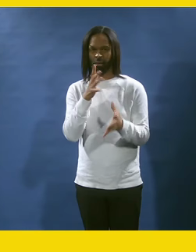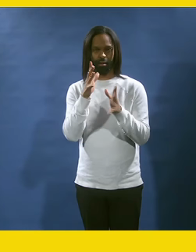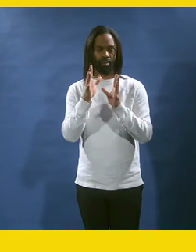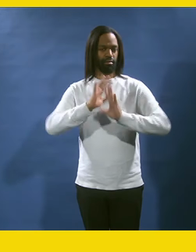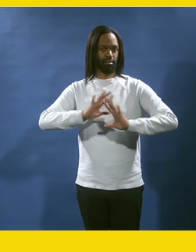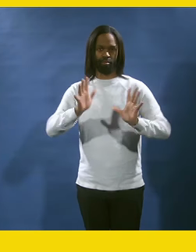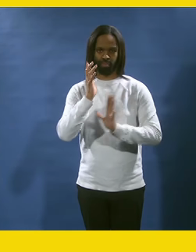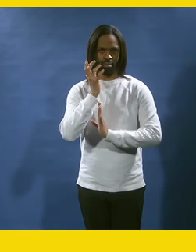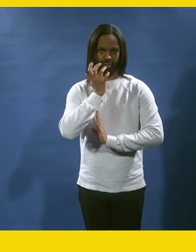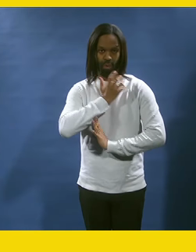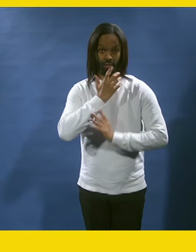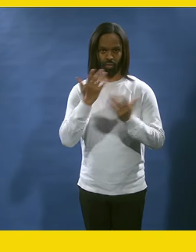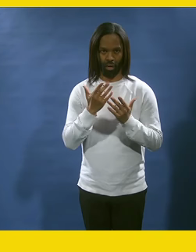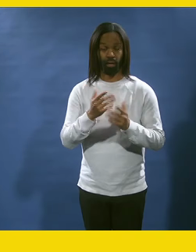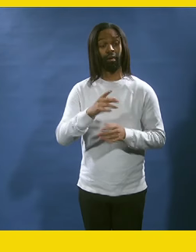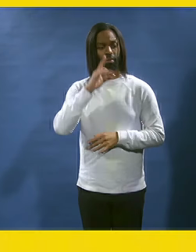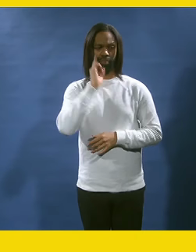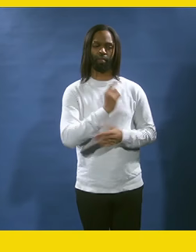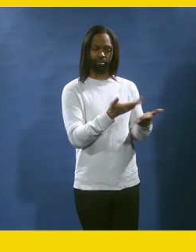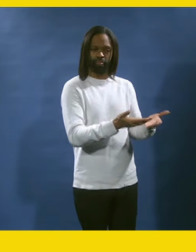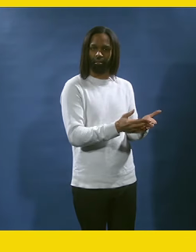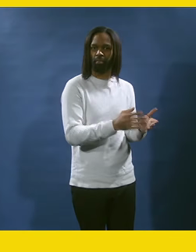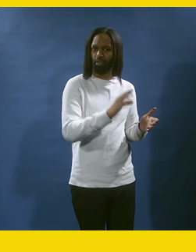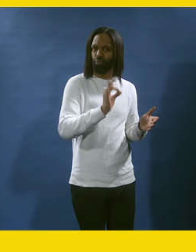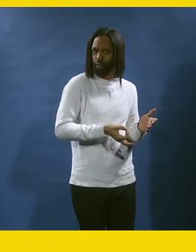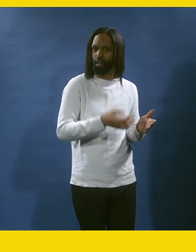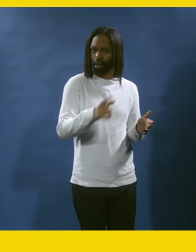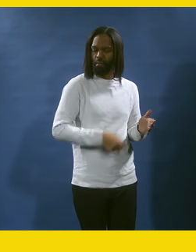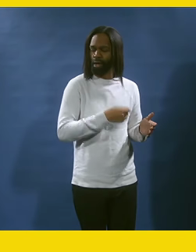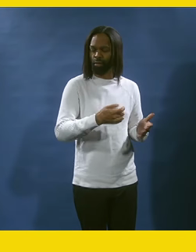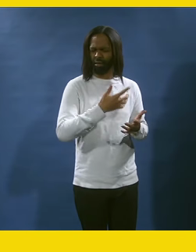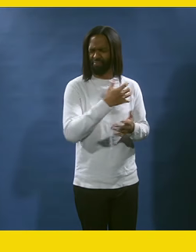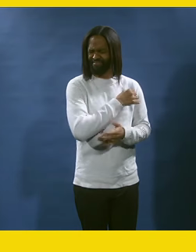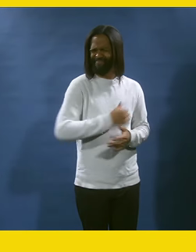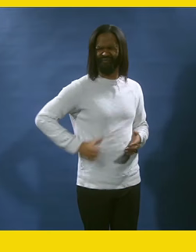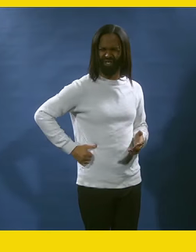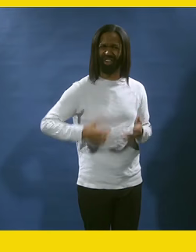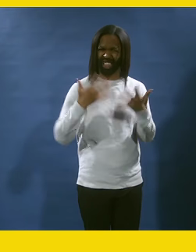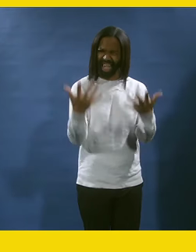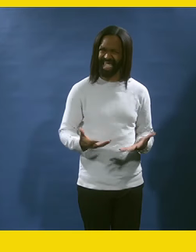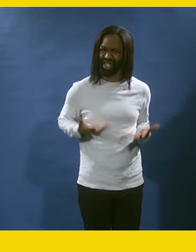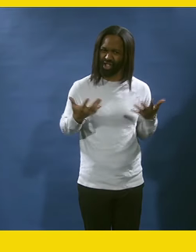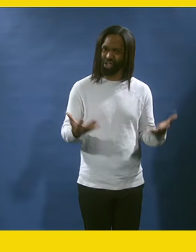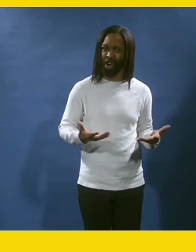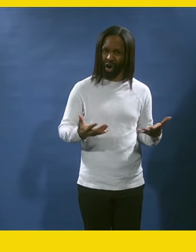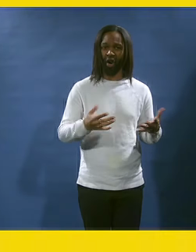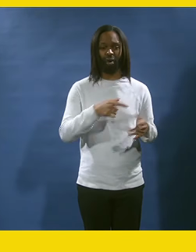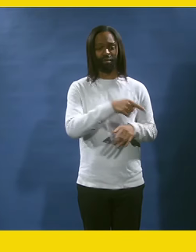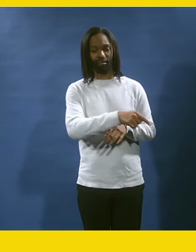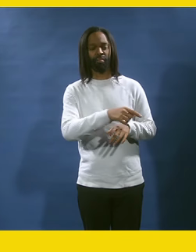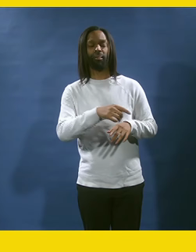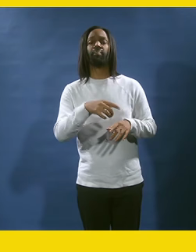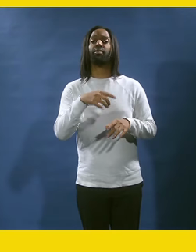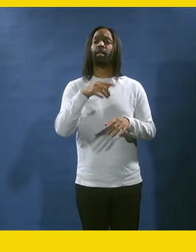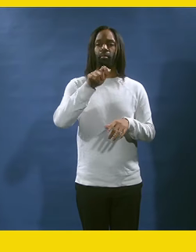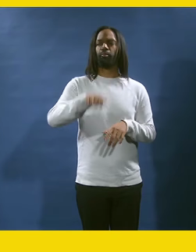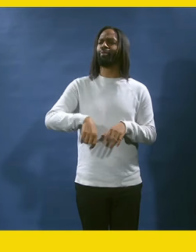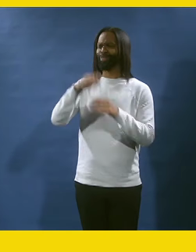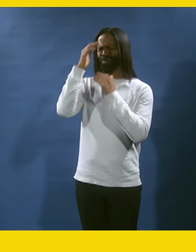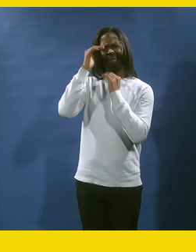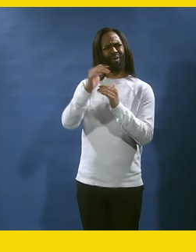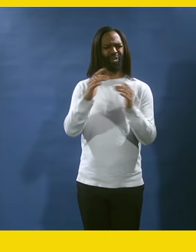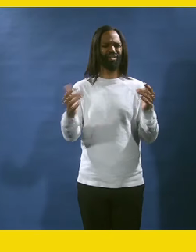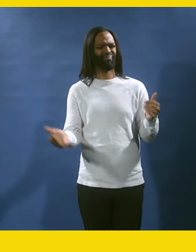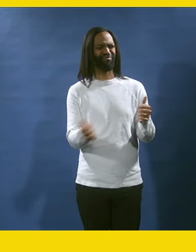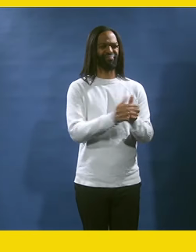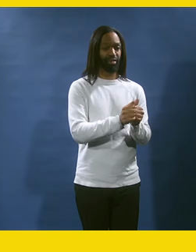de l'horreur qu'a subie Gisèle Pellicot, violée pendant 10 ans par celui en qui elle avait confiance et qui l'a